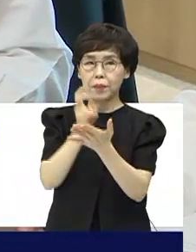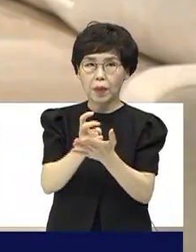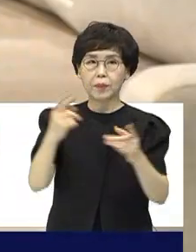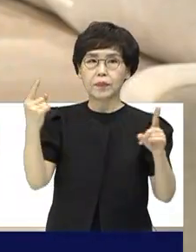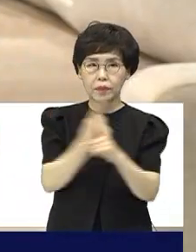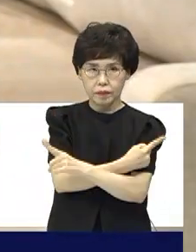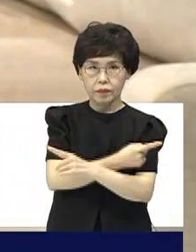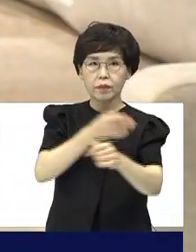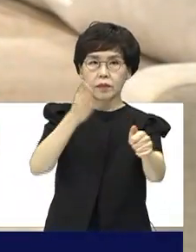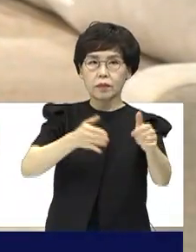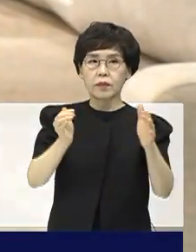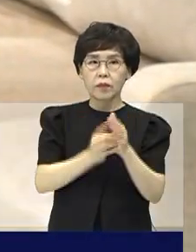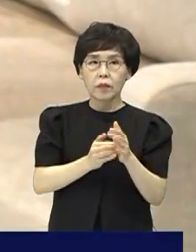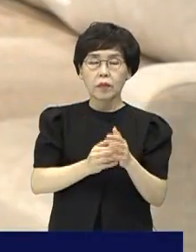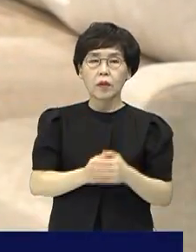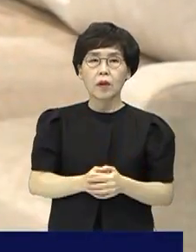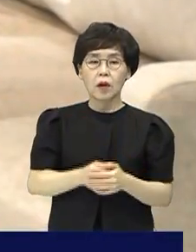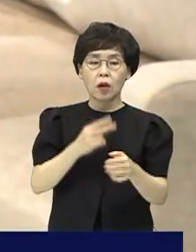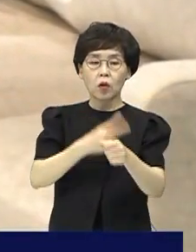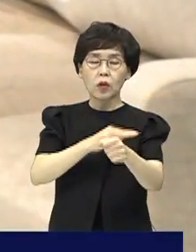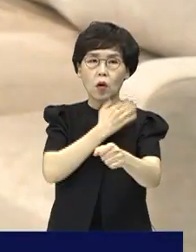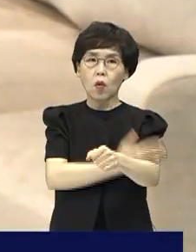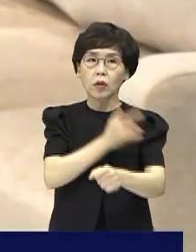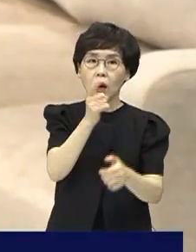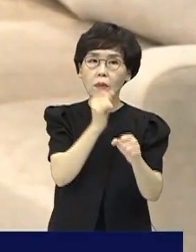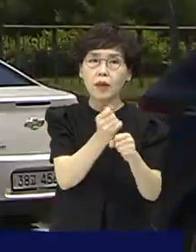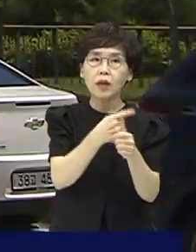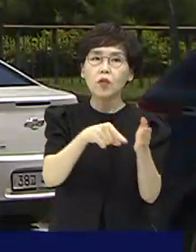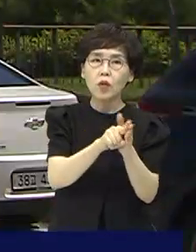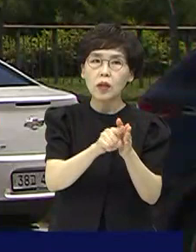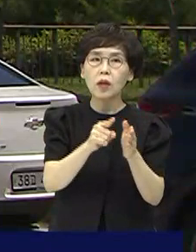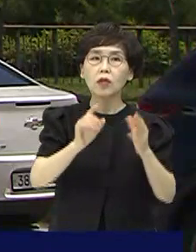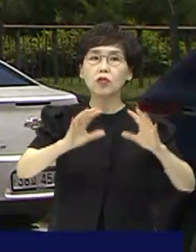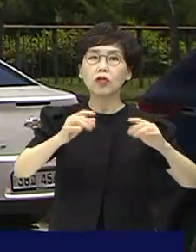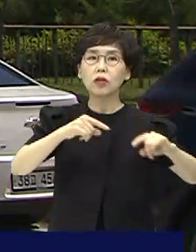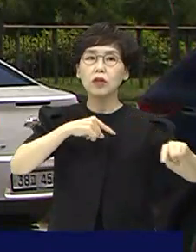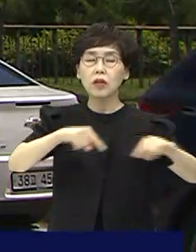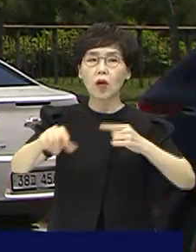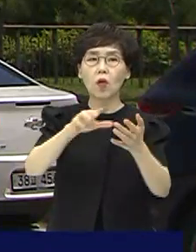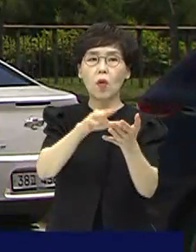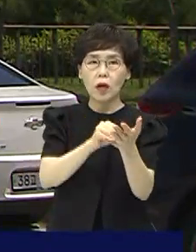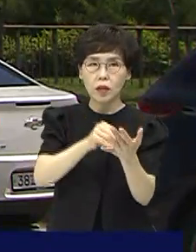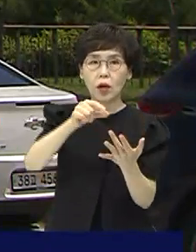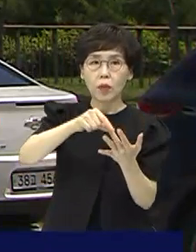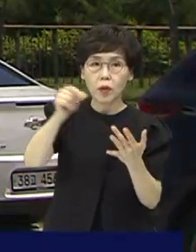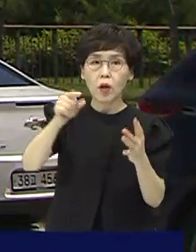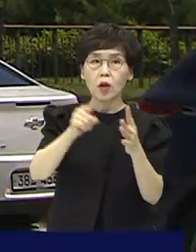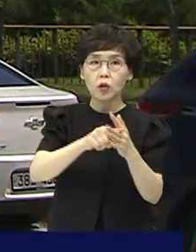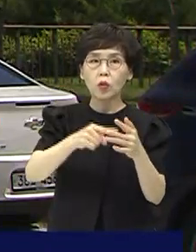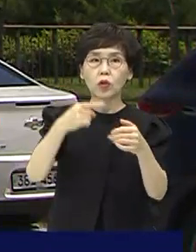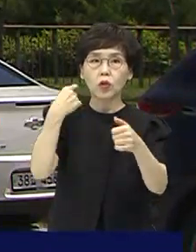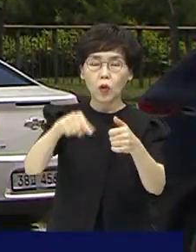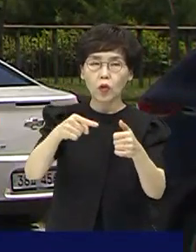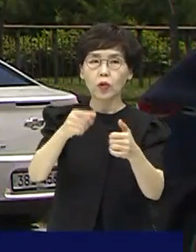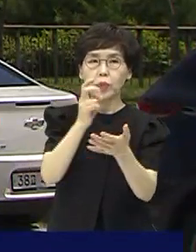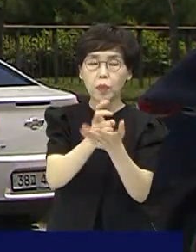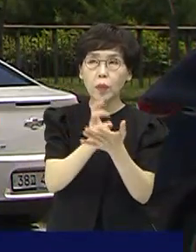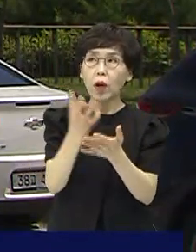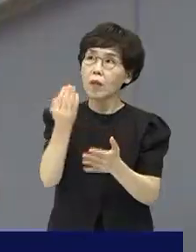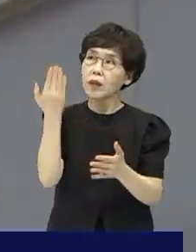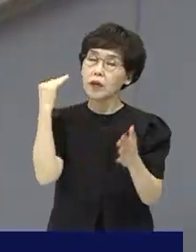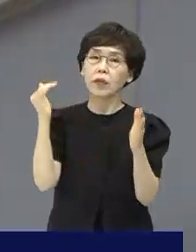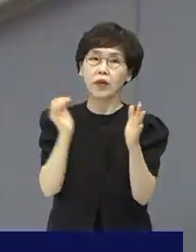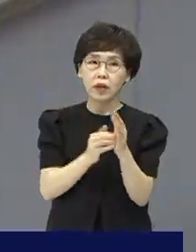지시했습니다. 윤 대통령은 교권 강화를 위해 국정과제로 채택해 추진한 초중등교육법 및 시행령 개정이 최근